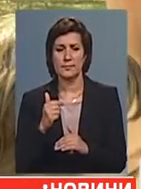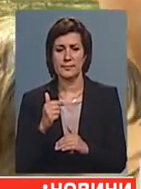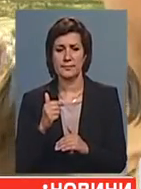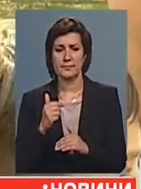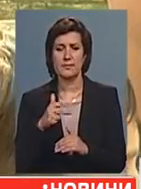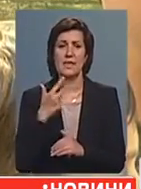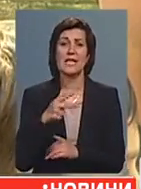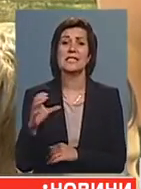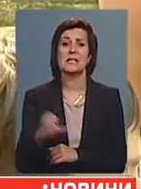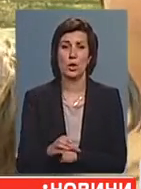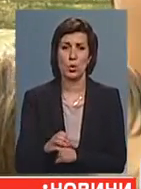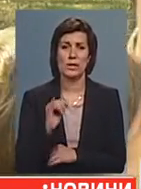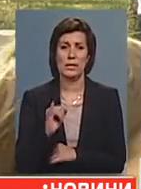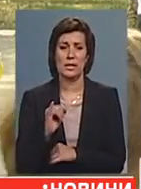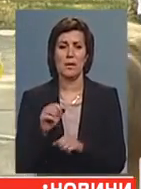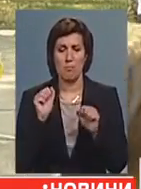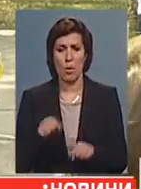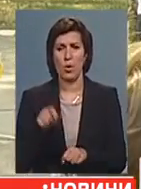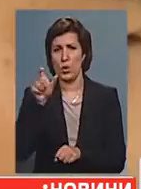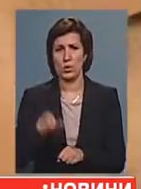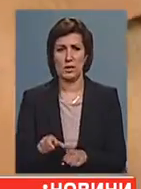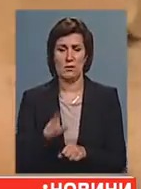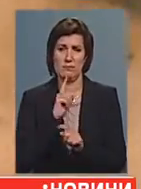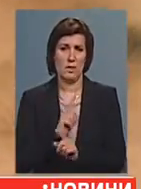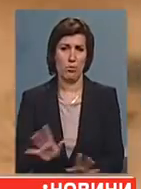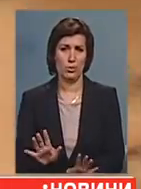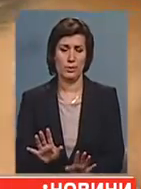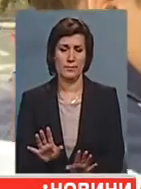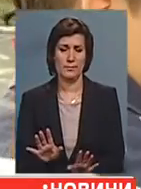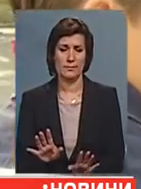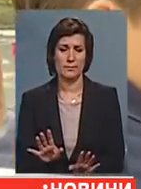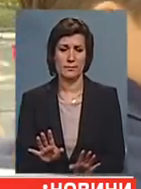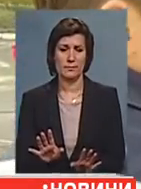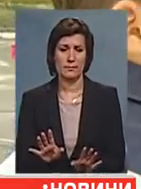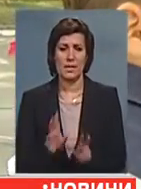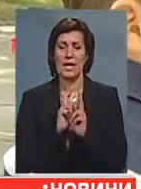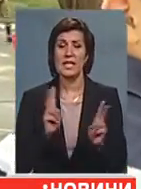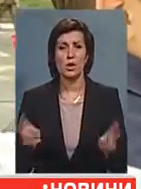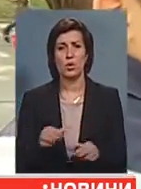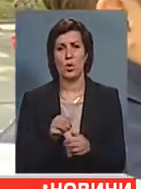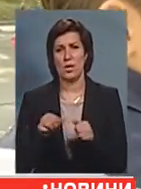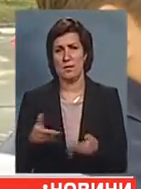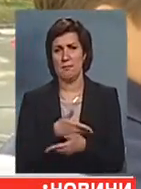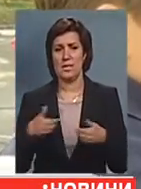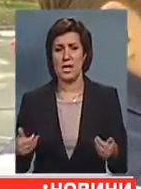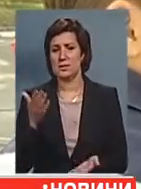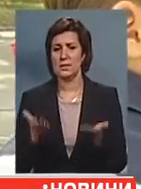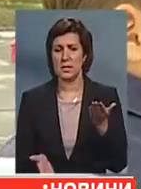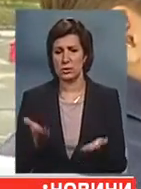тобто, там 30 секунд, і могло людини не бути. Знаєте, я кажу так, ніхто крім нас.